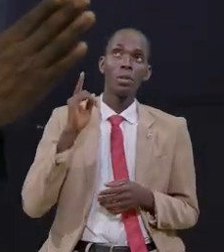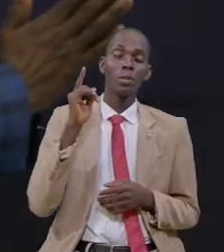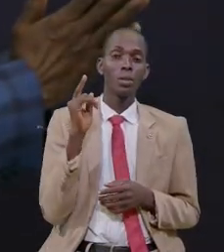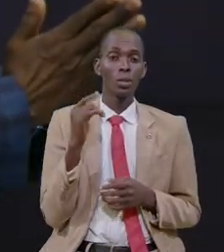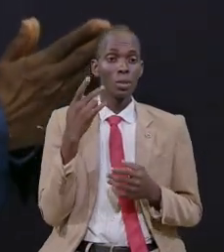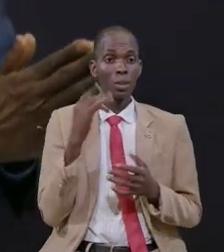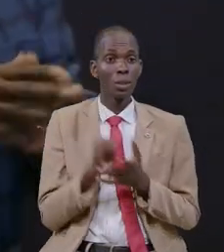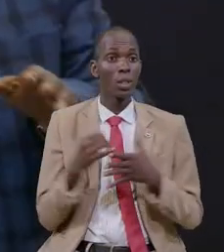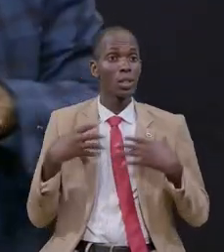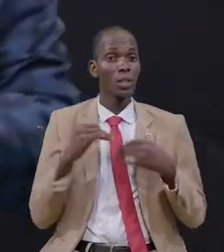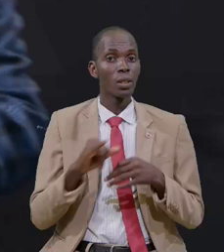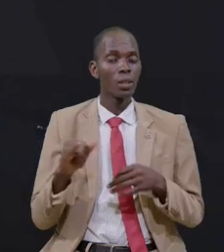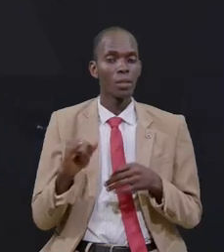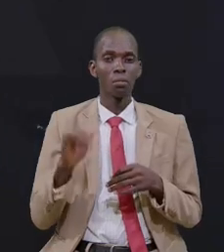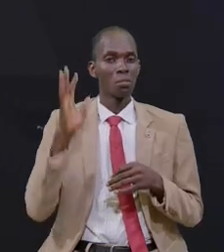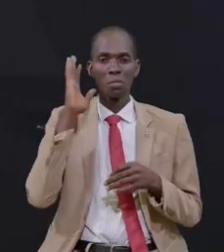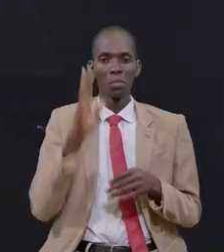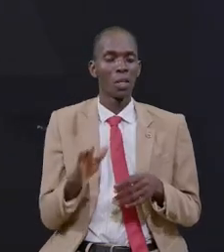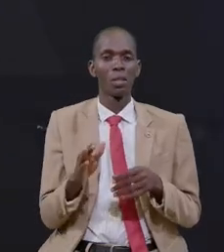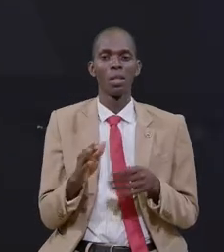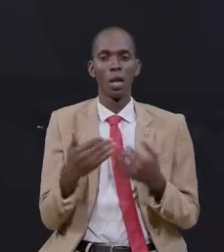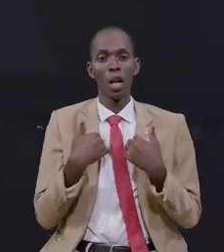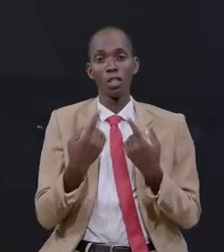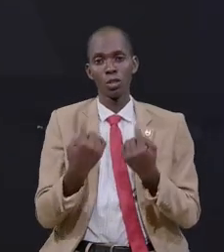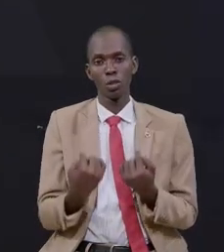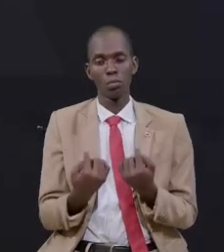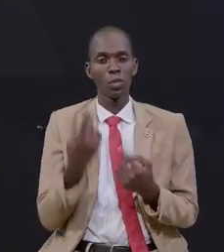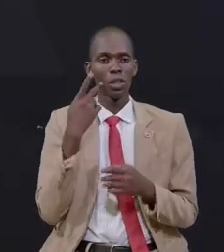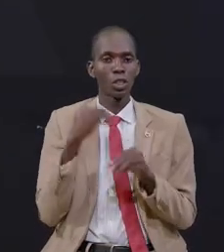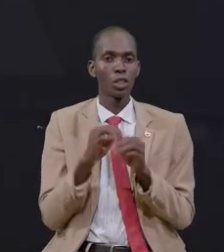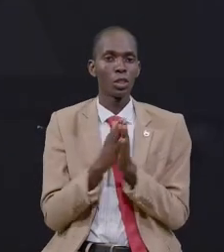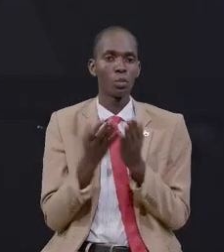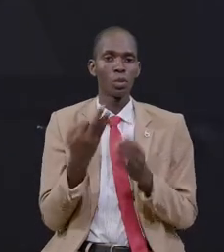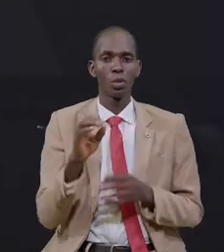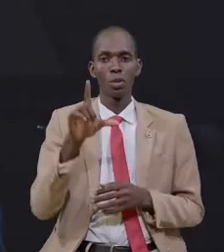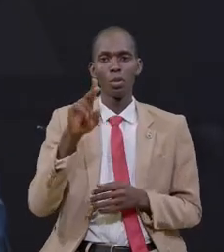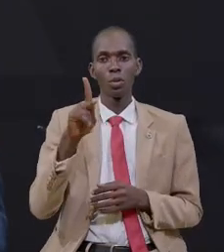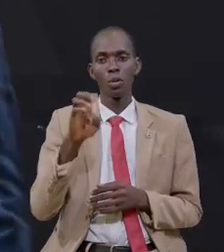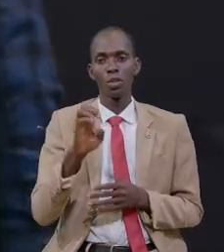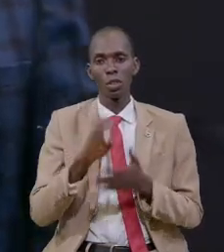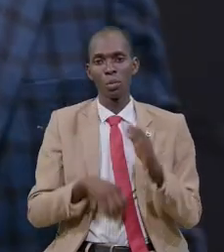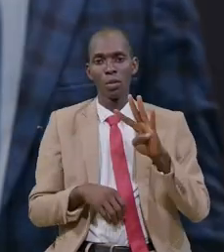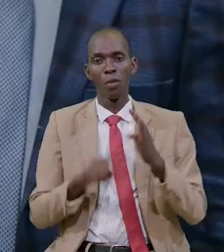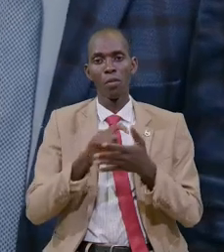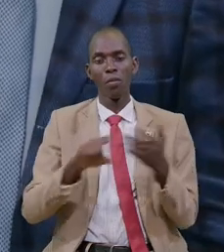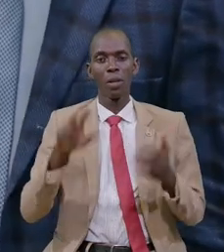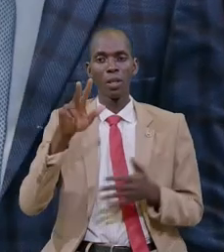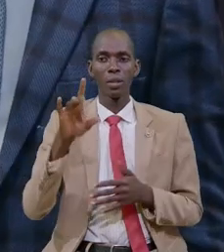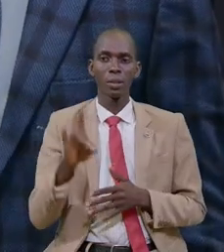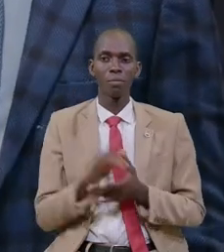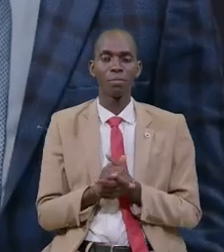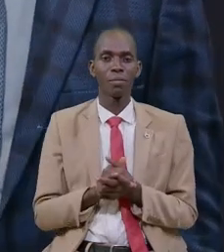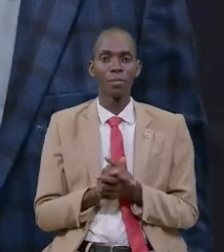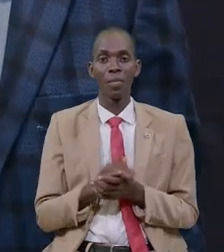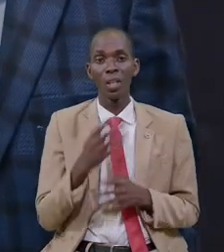est venue. Luc au chapitre 4, lisons à partir du verset 38. Luc